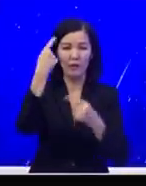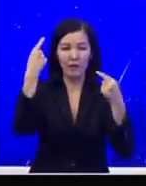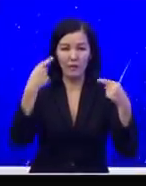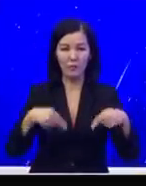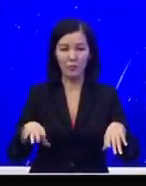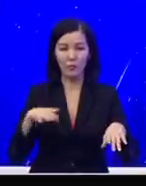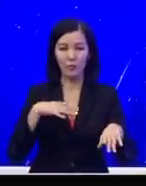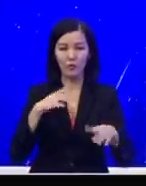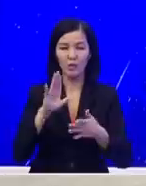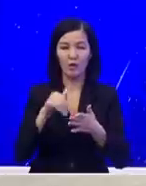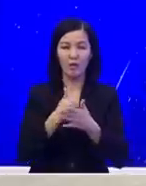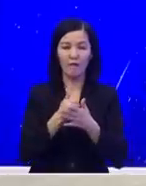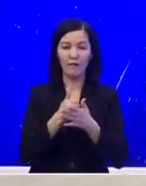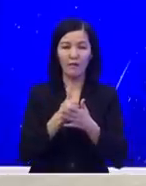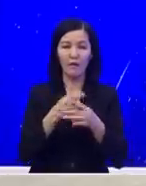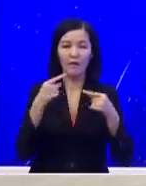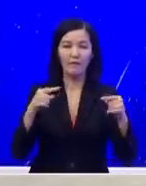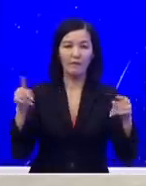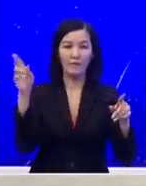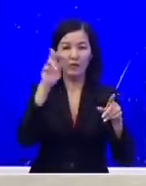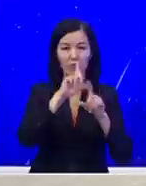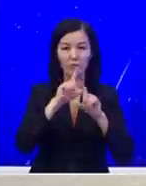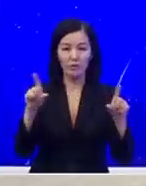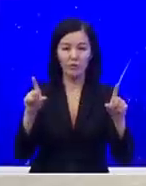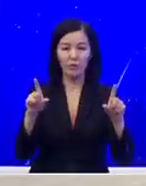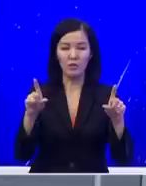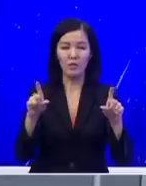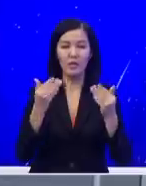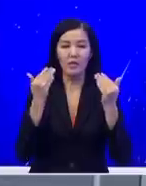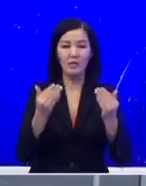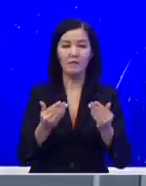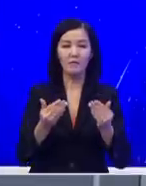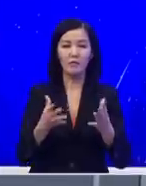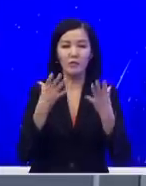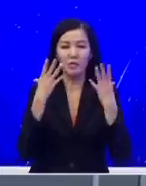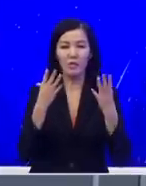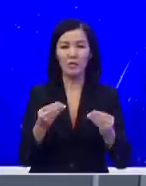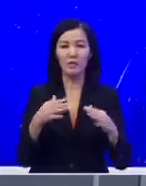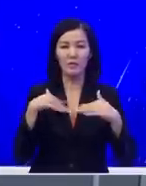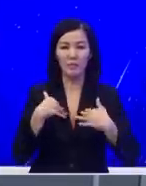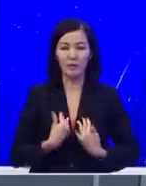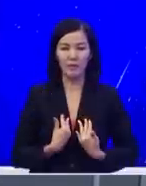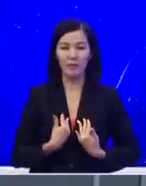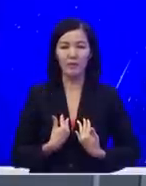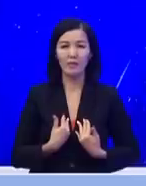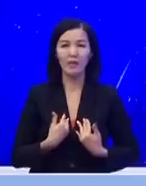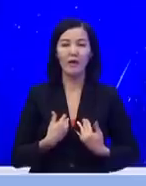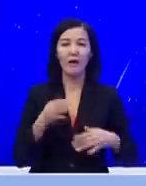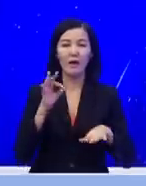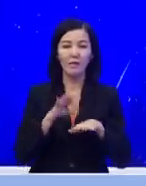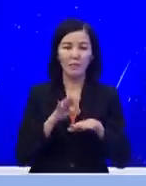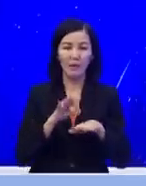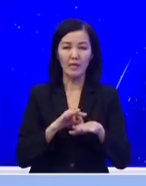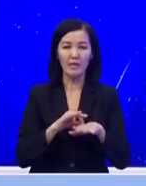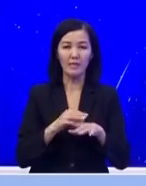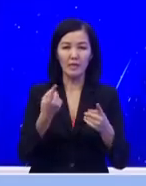флаг. Следом приспустили флаги и на всех государственных учреждениях региона. Сегодняшняя дата вознаменования скорби по погибшим от страшной болезни